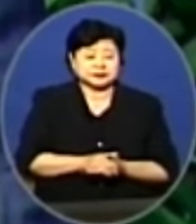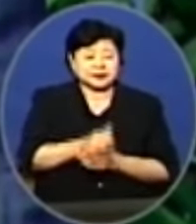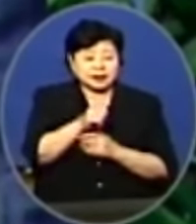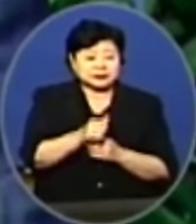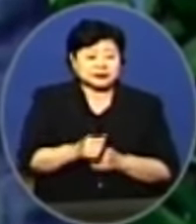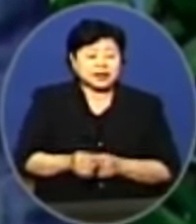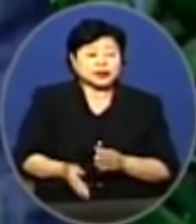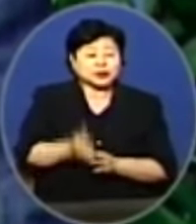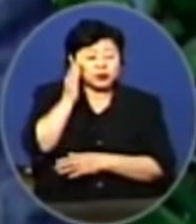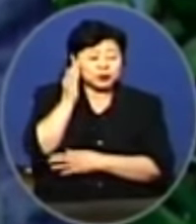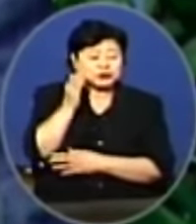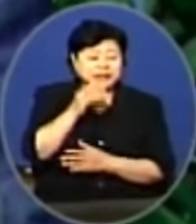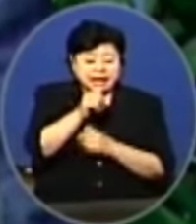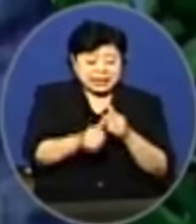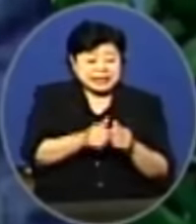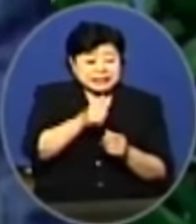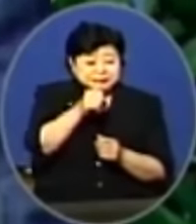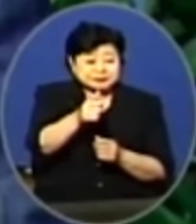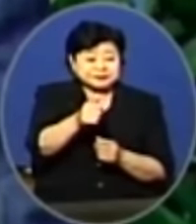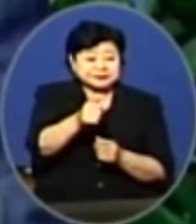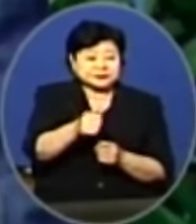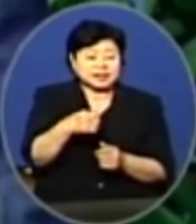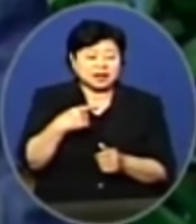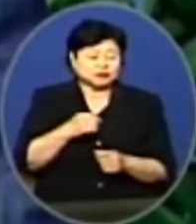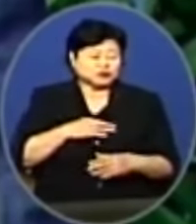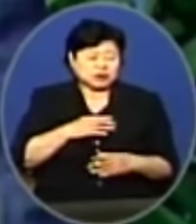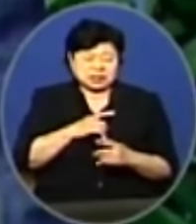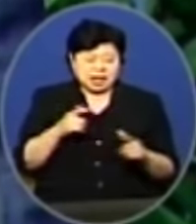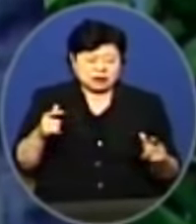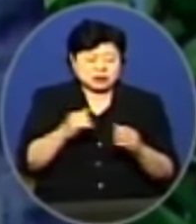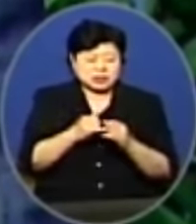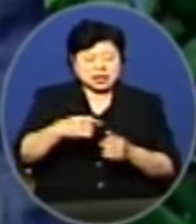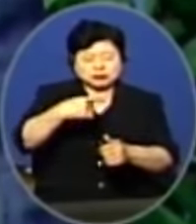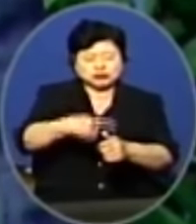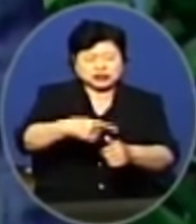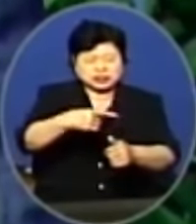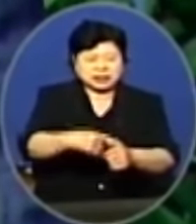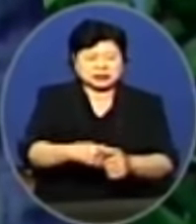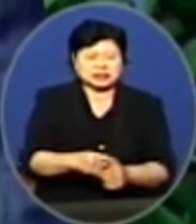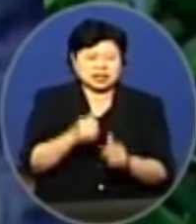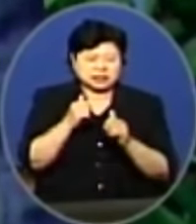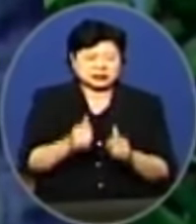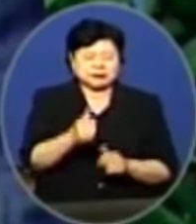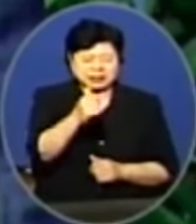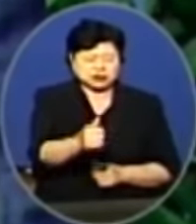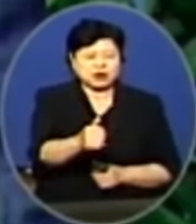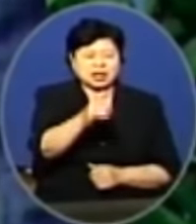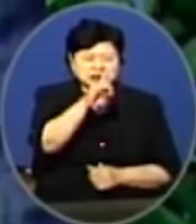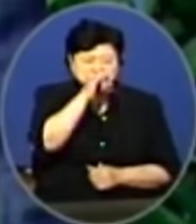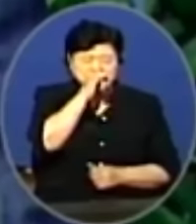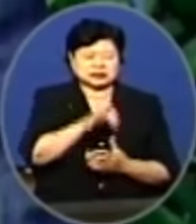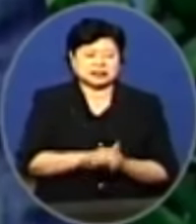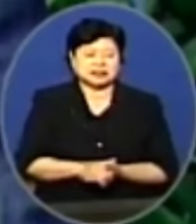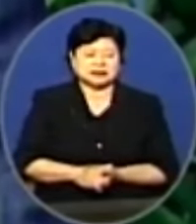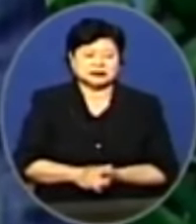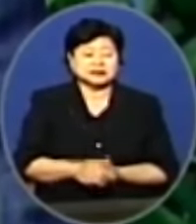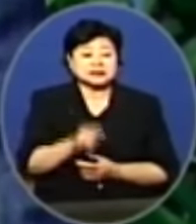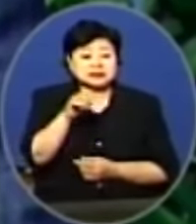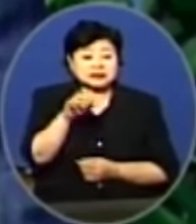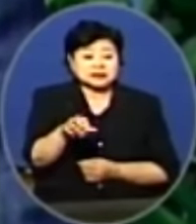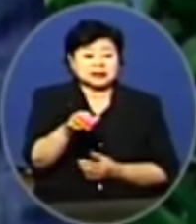한 도시에 하나님을 무서워하지 아니하고 사람을 무시하는 재판관이 있었는데,